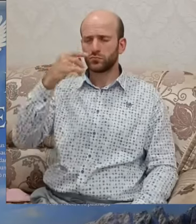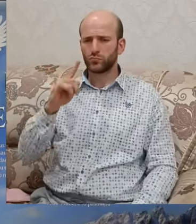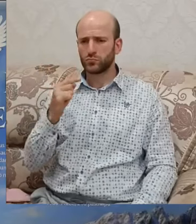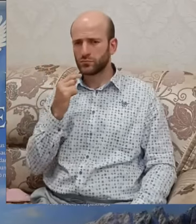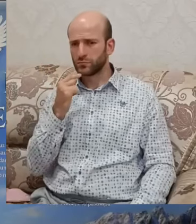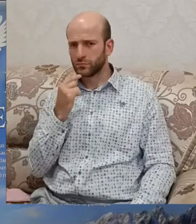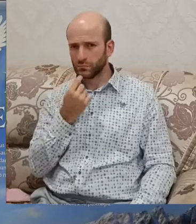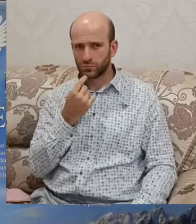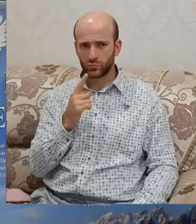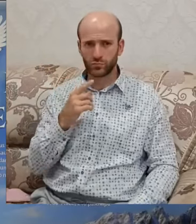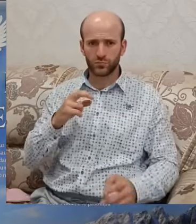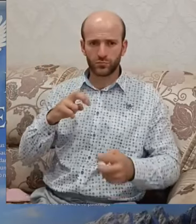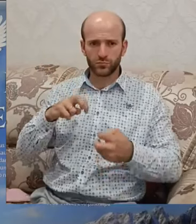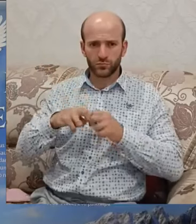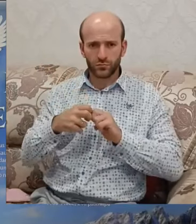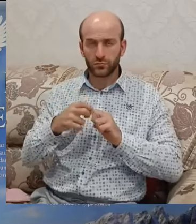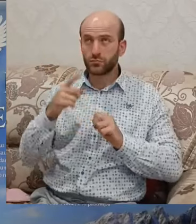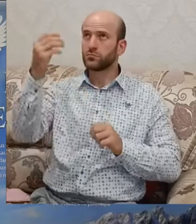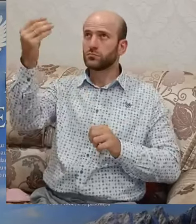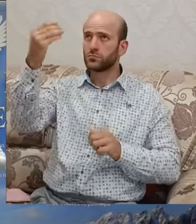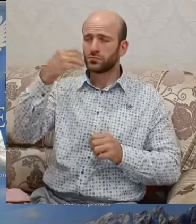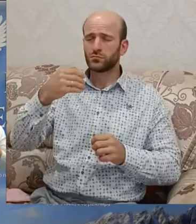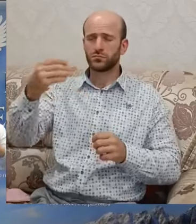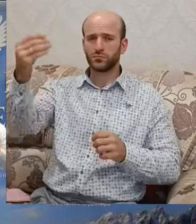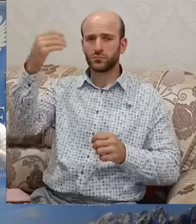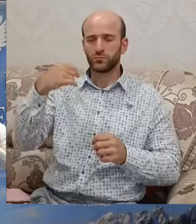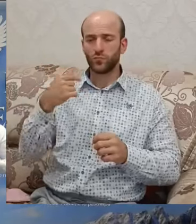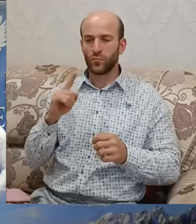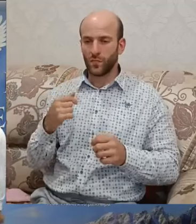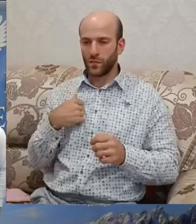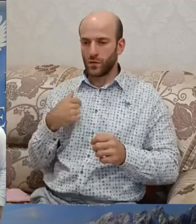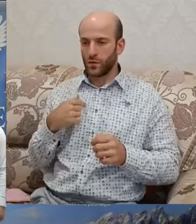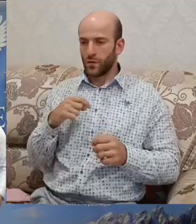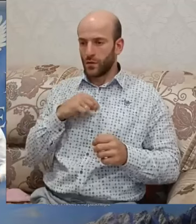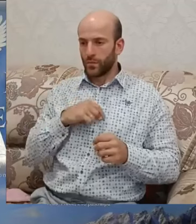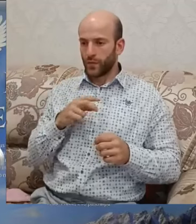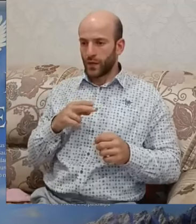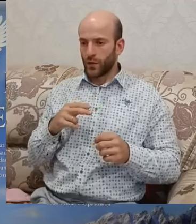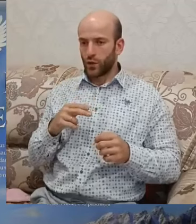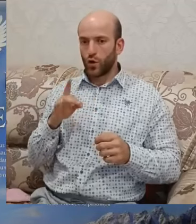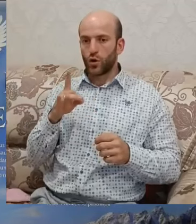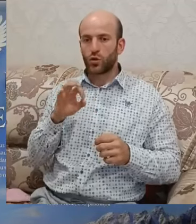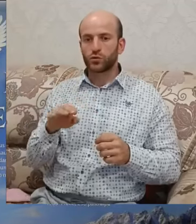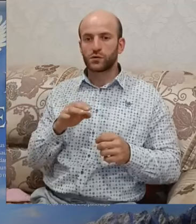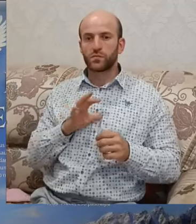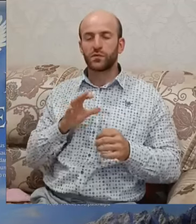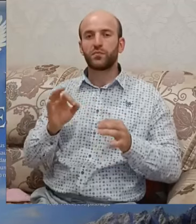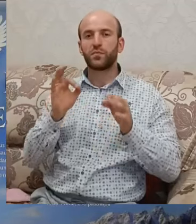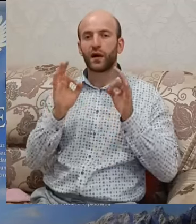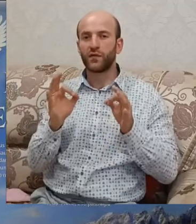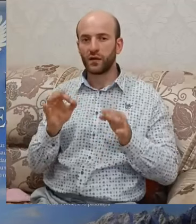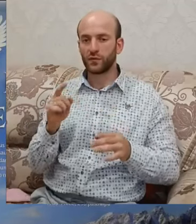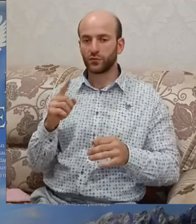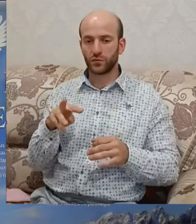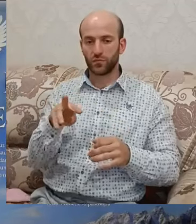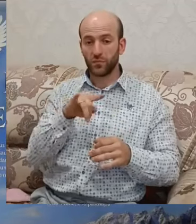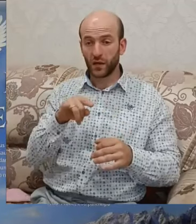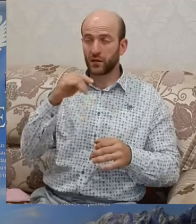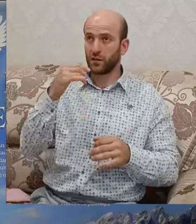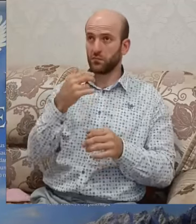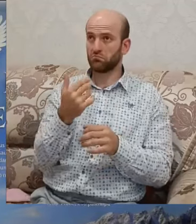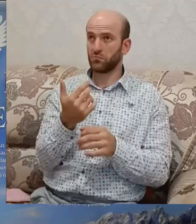jo žodis. Потому что это его слово. Mes esame žodžio dalis. А мы Mes слова. Iš to žodžio. Мы из этого слова.